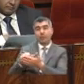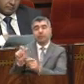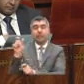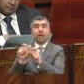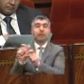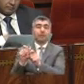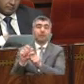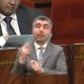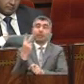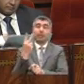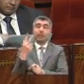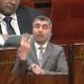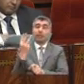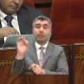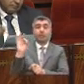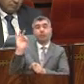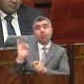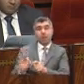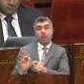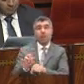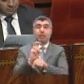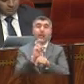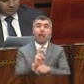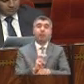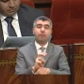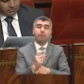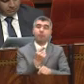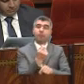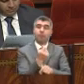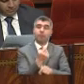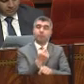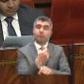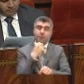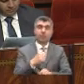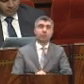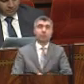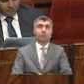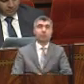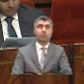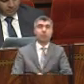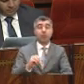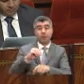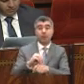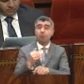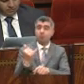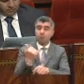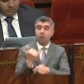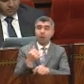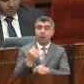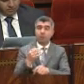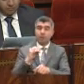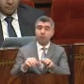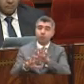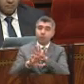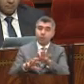30% ديال التجار الصغار كيسلفوا الفلوس، ماشي غير كيعطيو بالكارني، كيلعبوا دور اجتماعي كبير، وهما